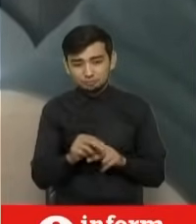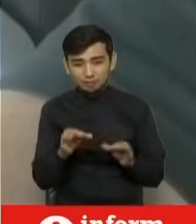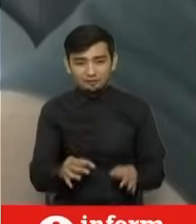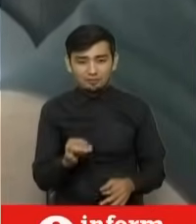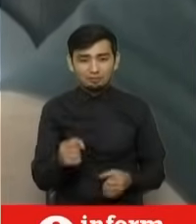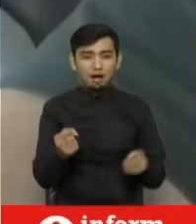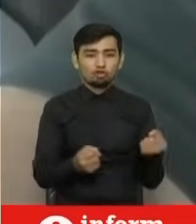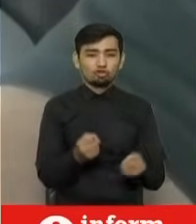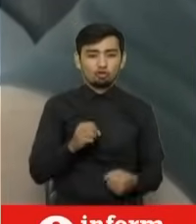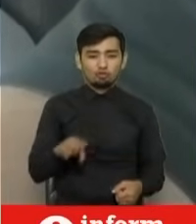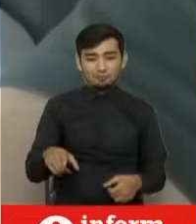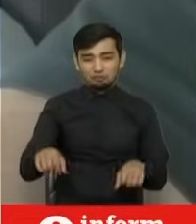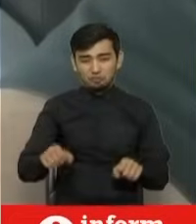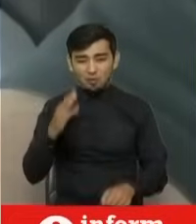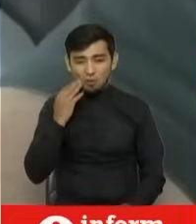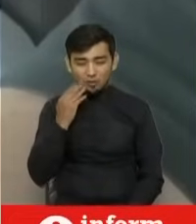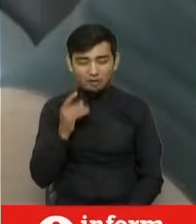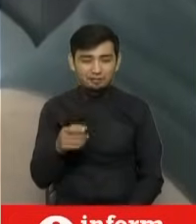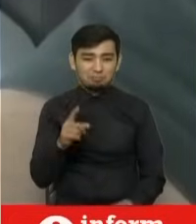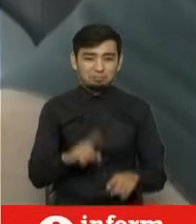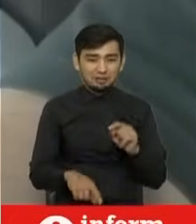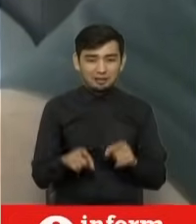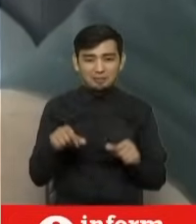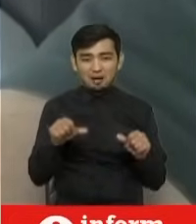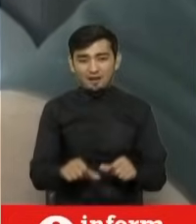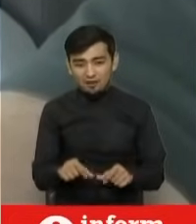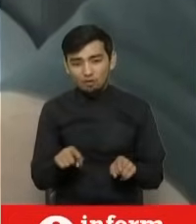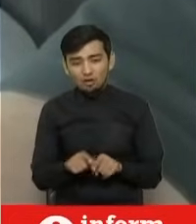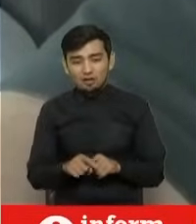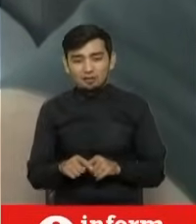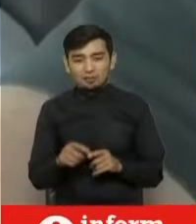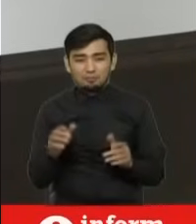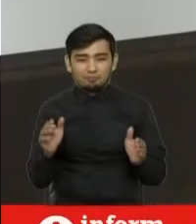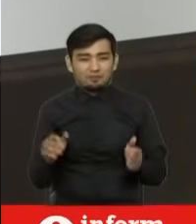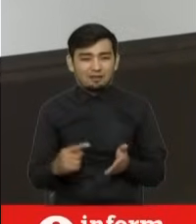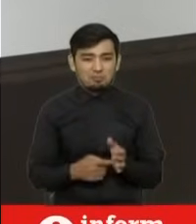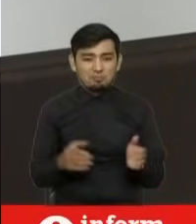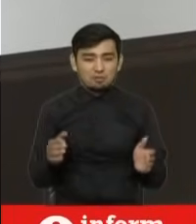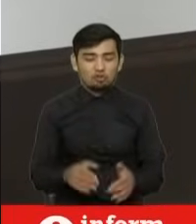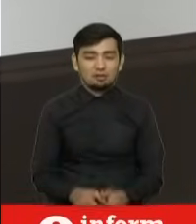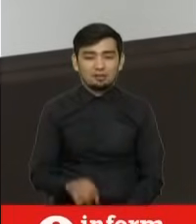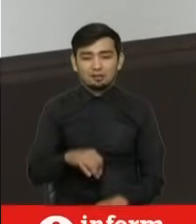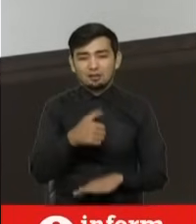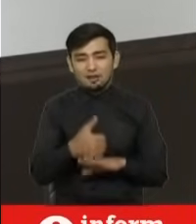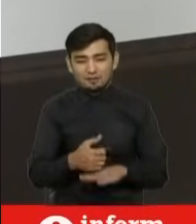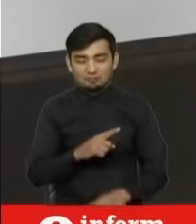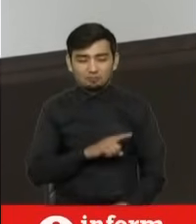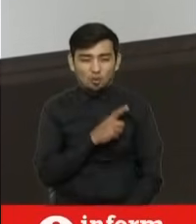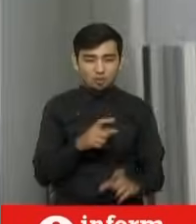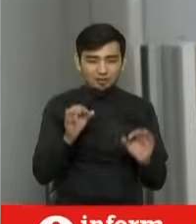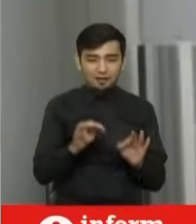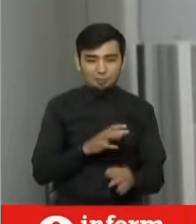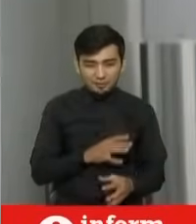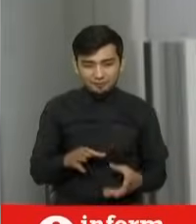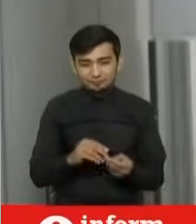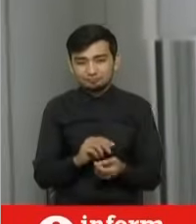водить автомобиль вки это проще там права подразумевают требований подчеркивают эксперты чтобы попытка